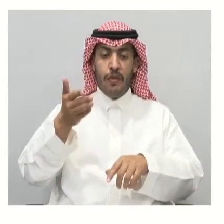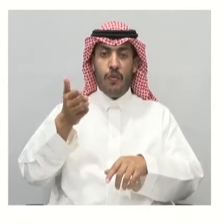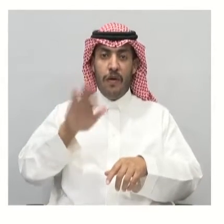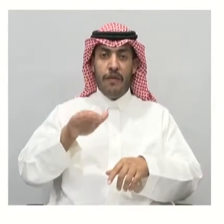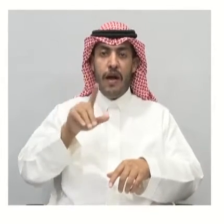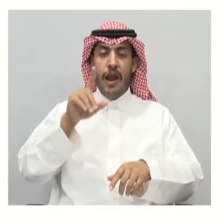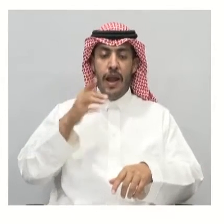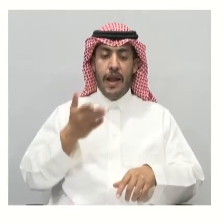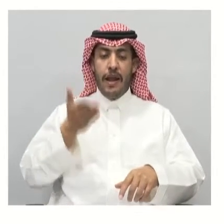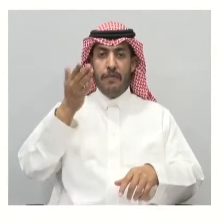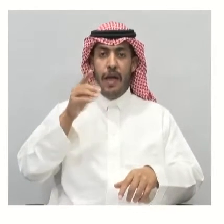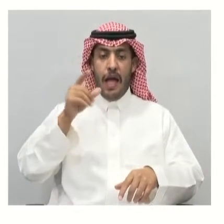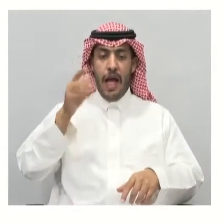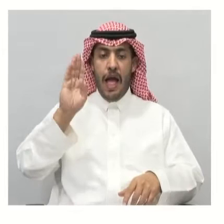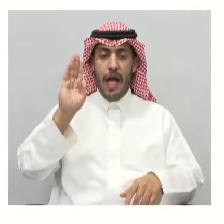عليه